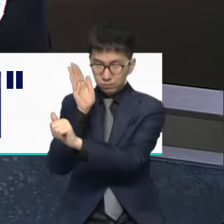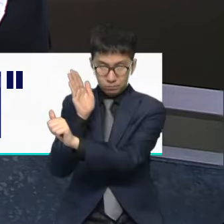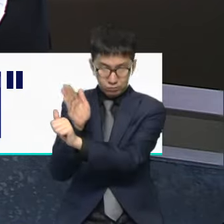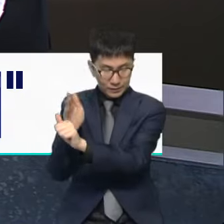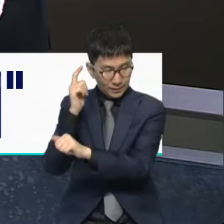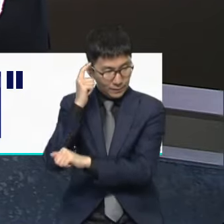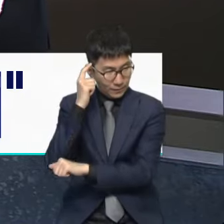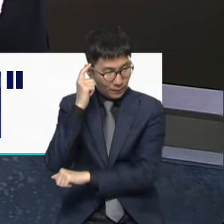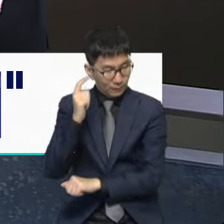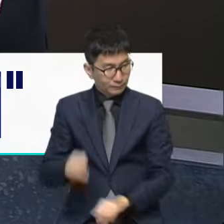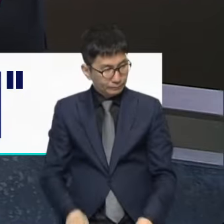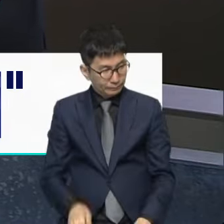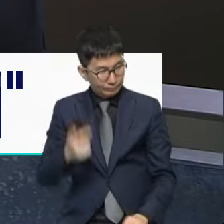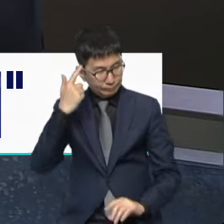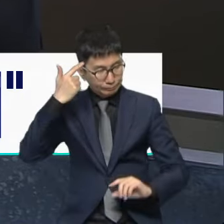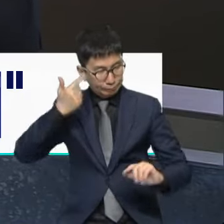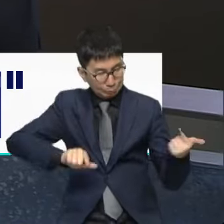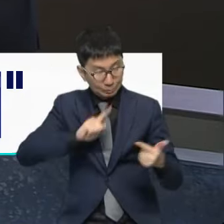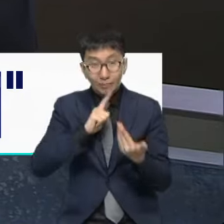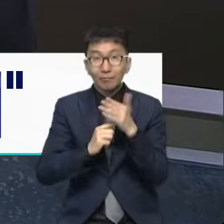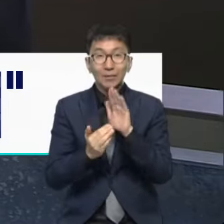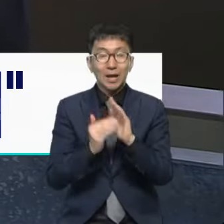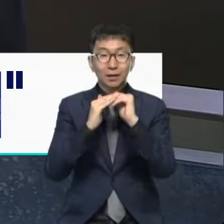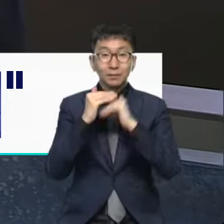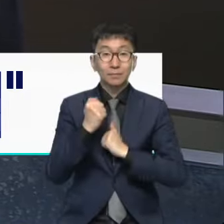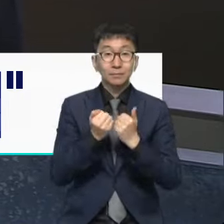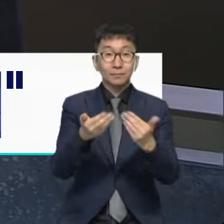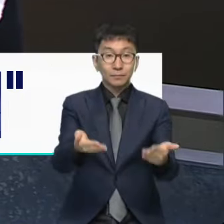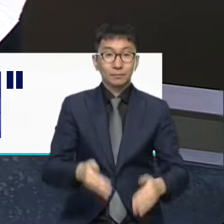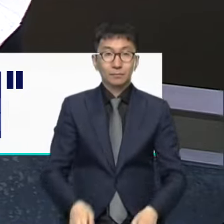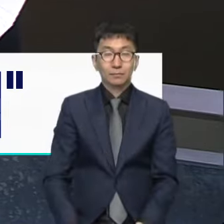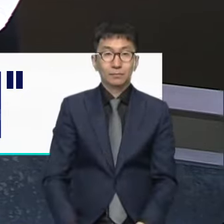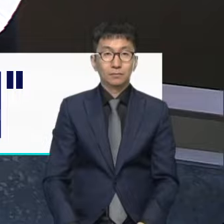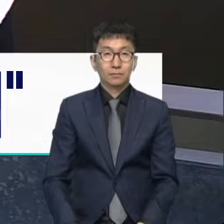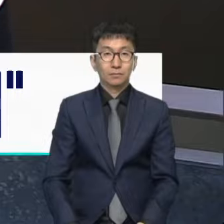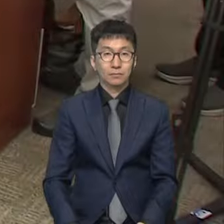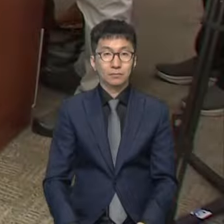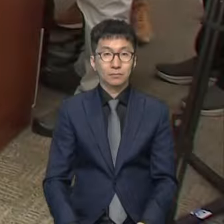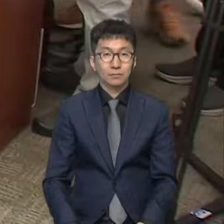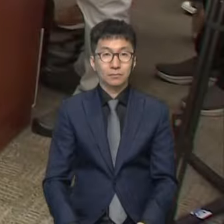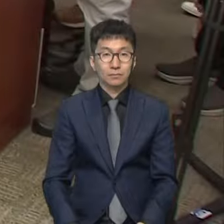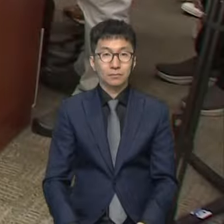행사를 건의하겠다며 반발했습니다. 정반석 기자 취재했습니다.